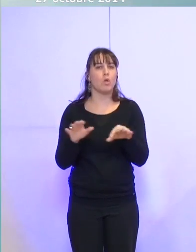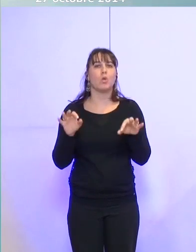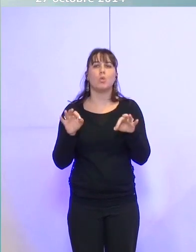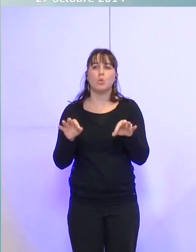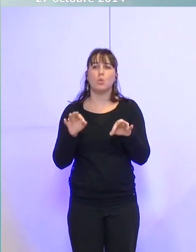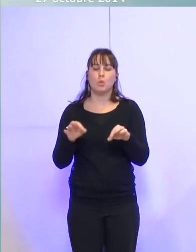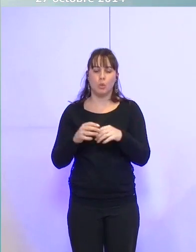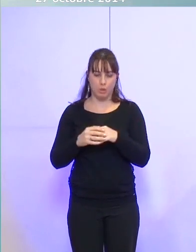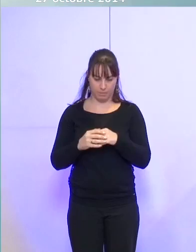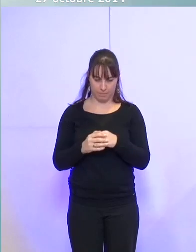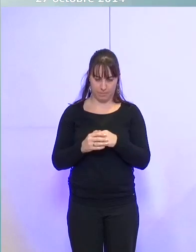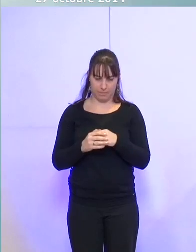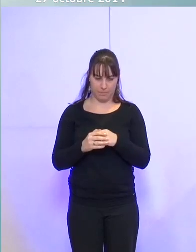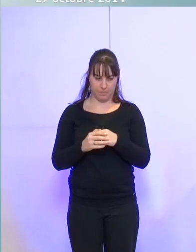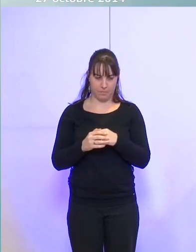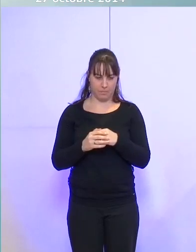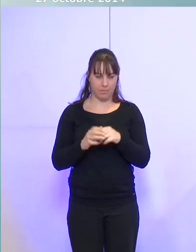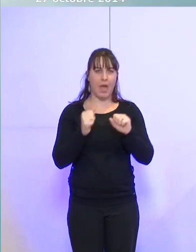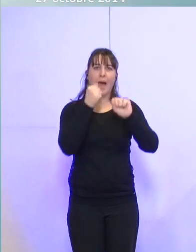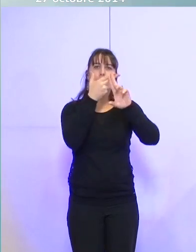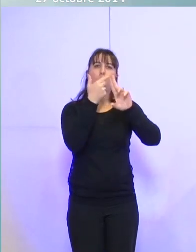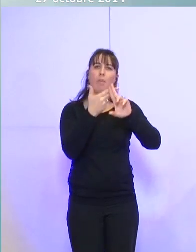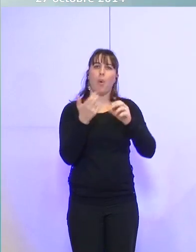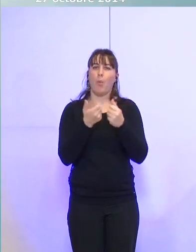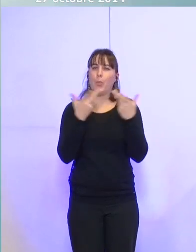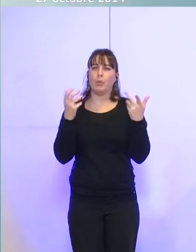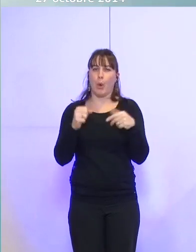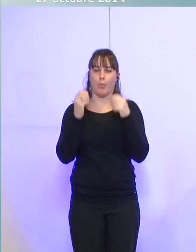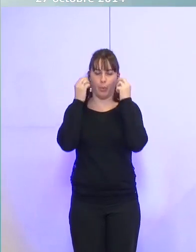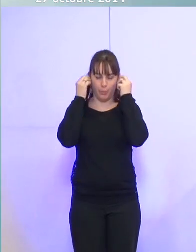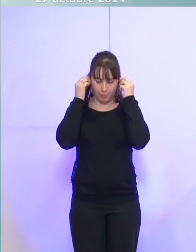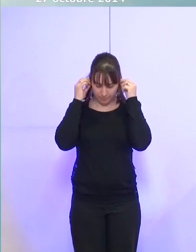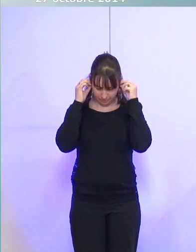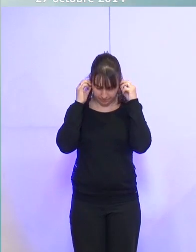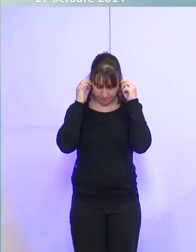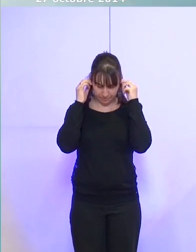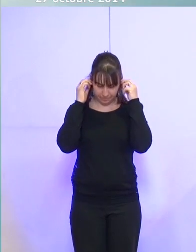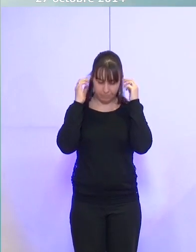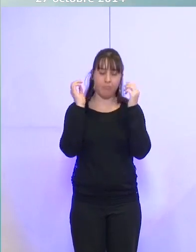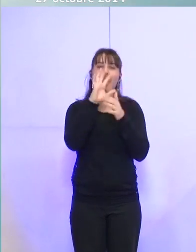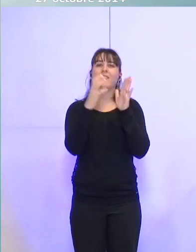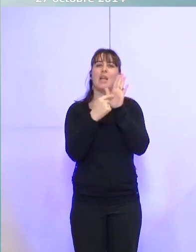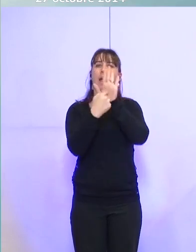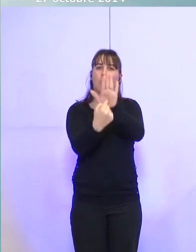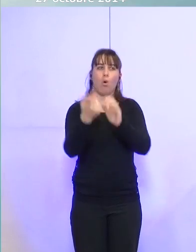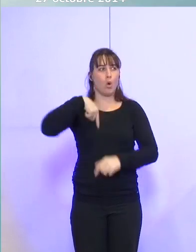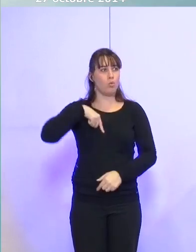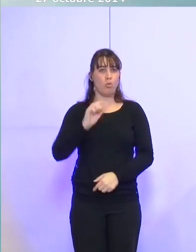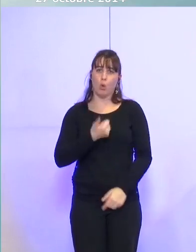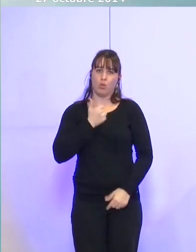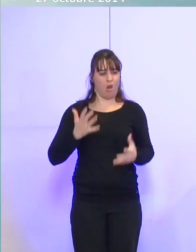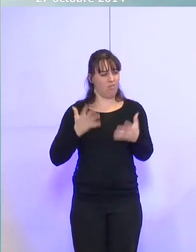il y a plusieurs niveaux de réponse. La première, c'est que comme vous l'avez vu dans la délibération, nous ne souhaitons pas nous engager seuls dans cette